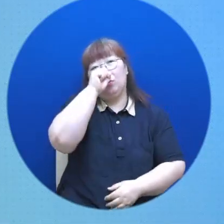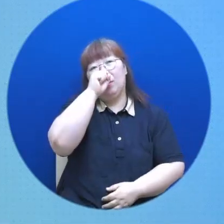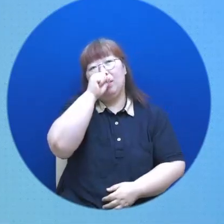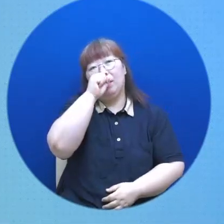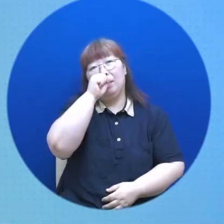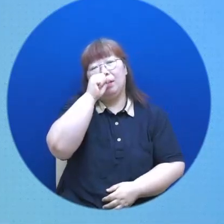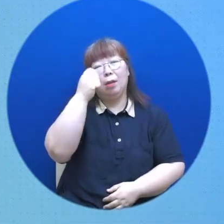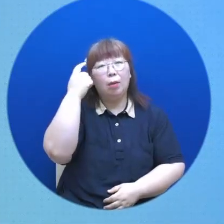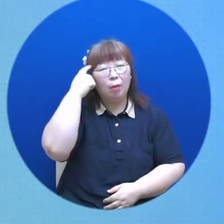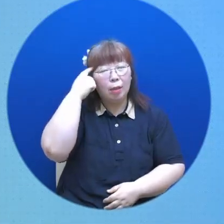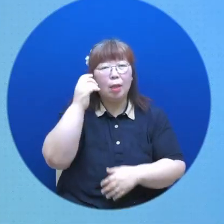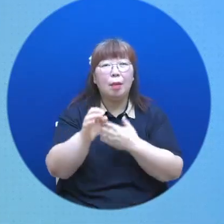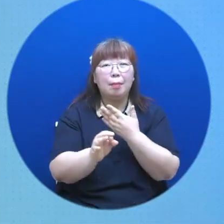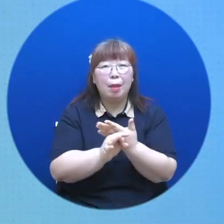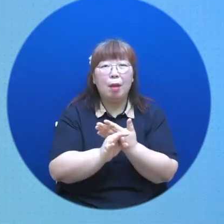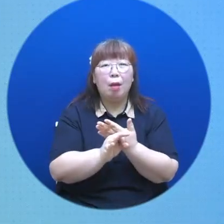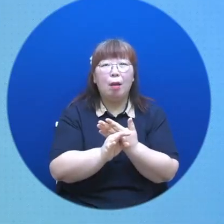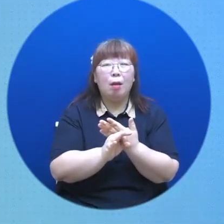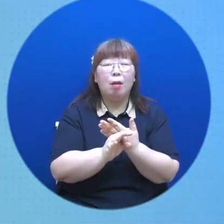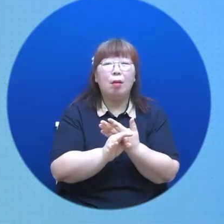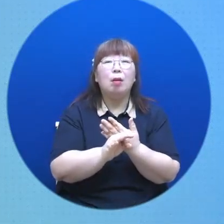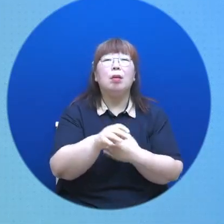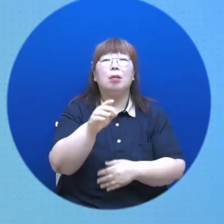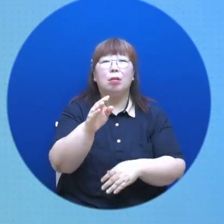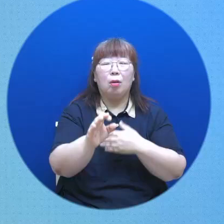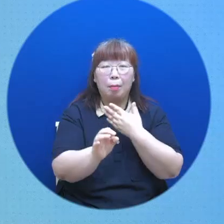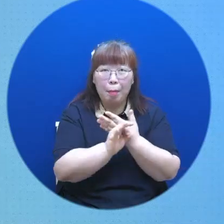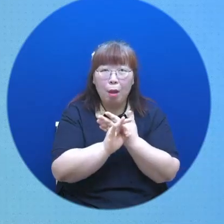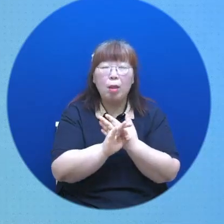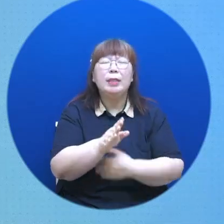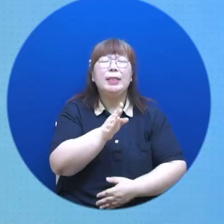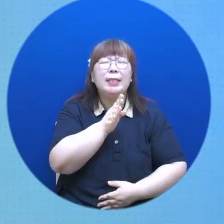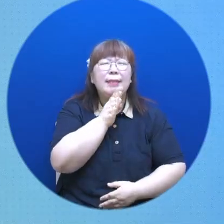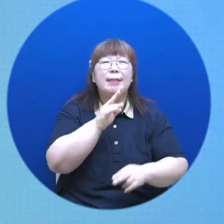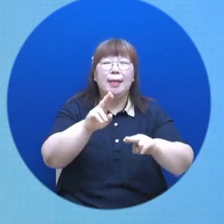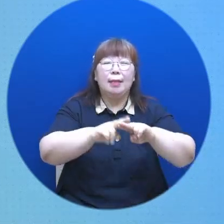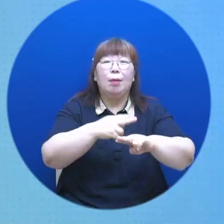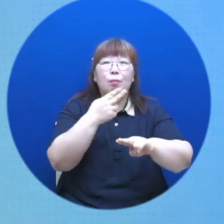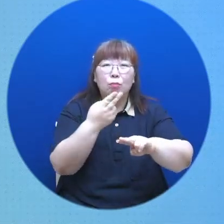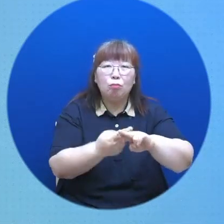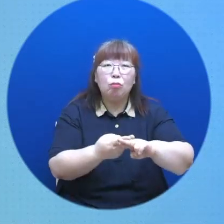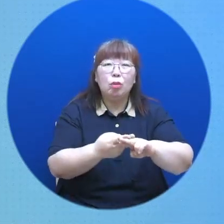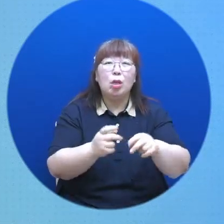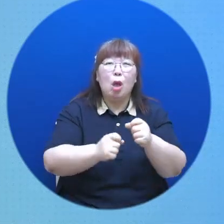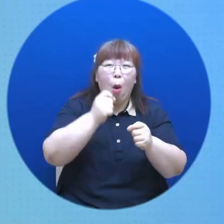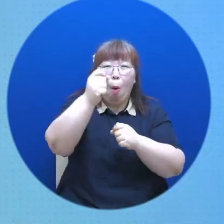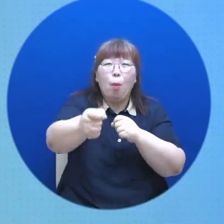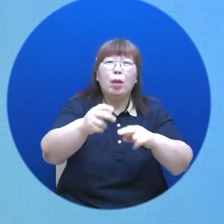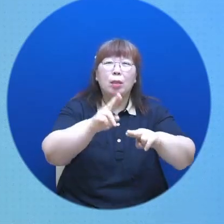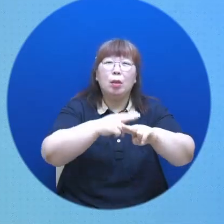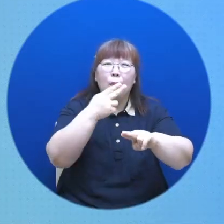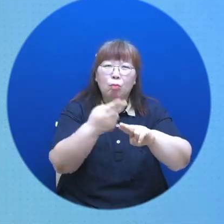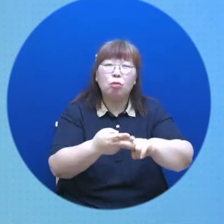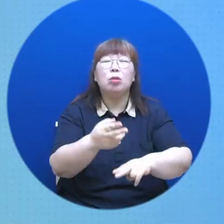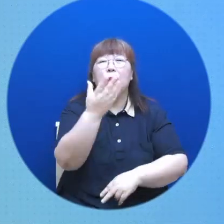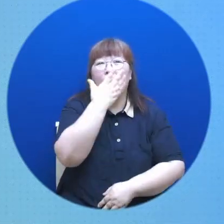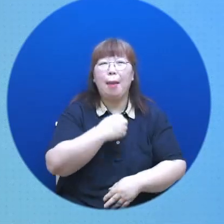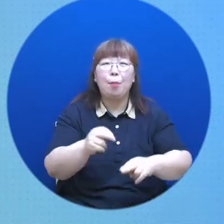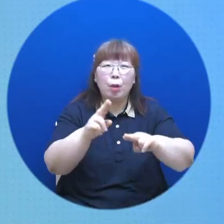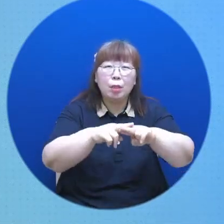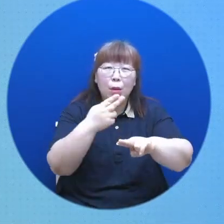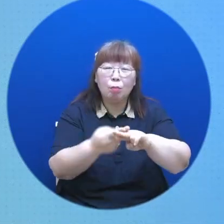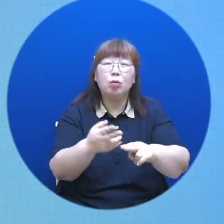그럴까요? 그래야 진짜 선물, 진정한 선물, 영원한 선물, 행복의